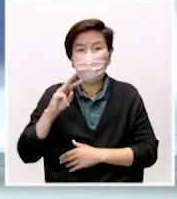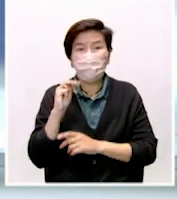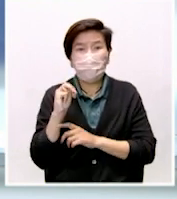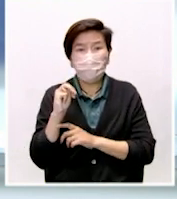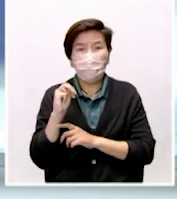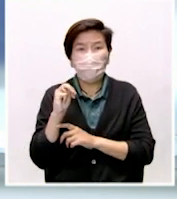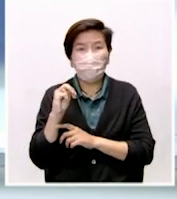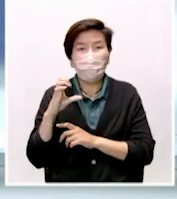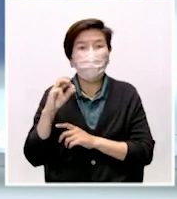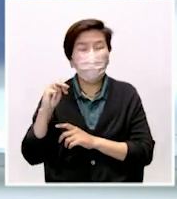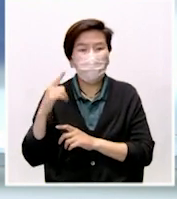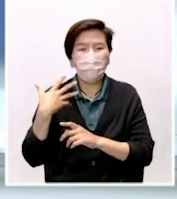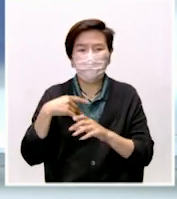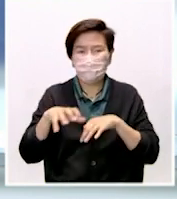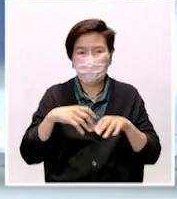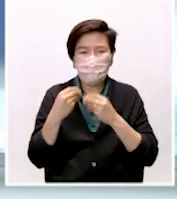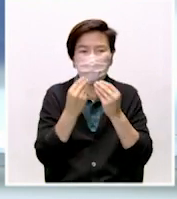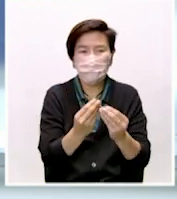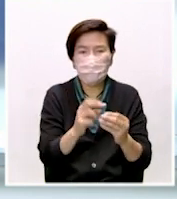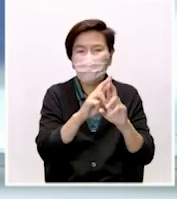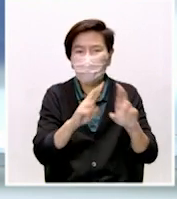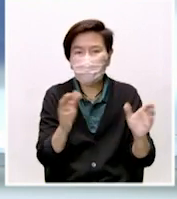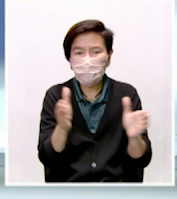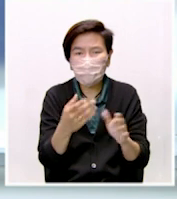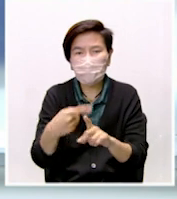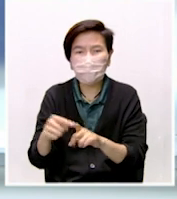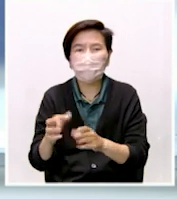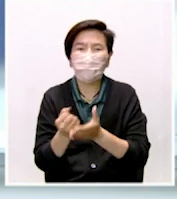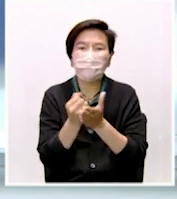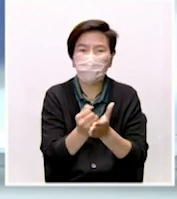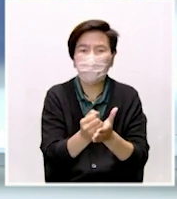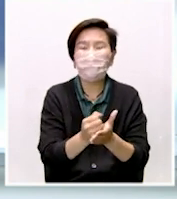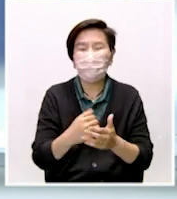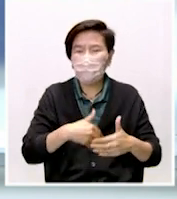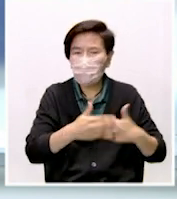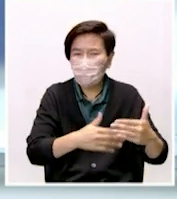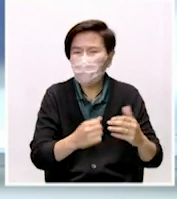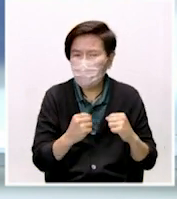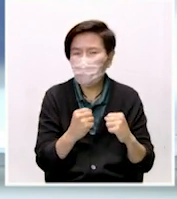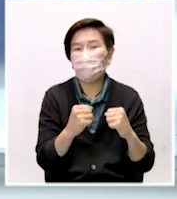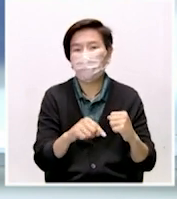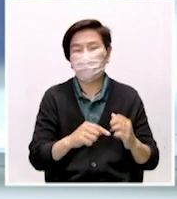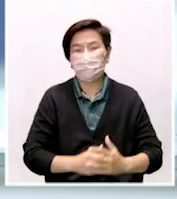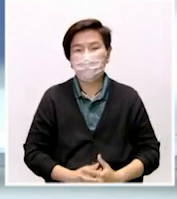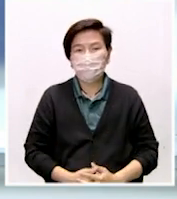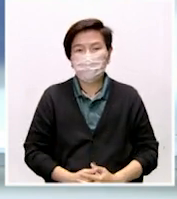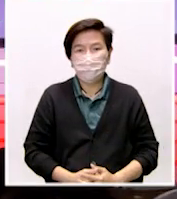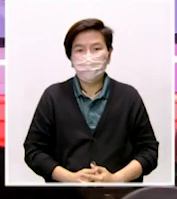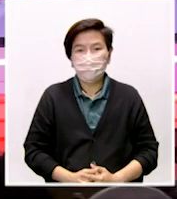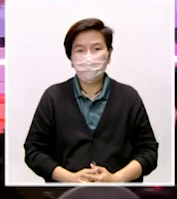การช่วยเหลือผู้ประกอบการรายย่อยหรือว่าผู้ค้าปลีกนะคะให้สู้วิกฤตในยุคดิจิตอลด้วยค่ะ